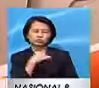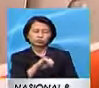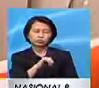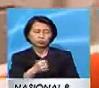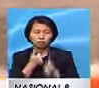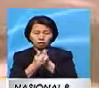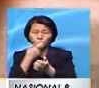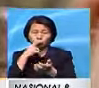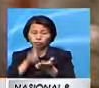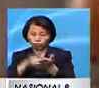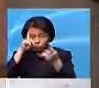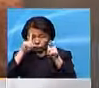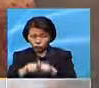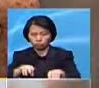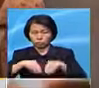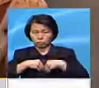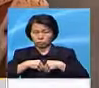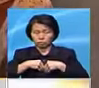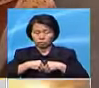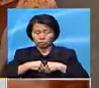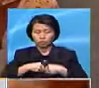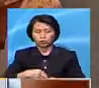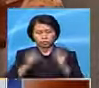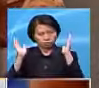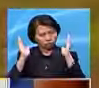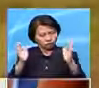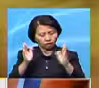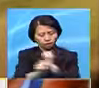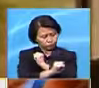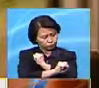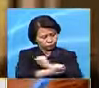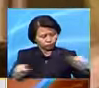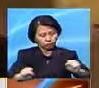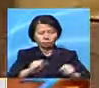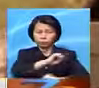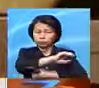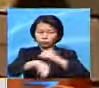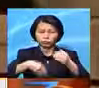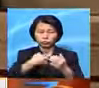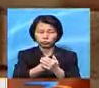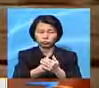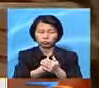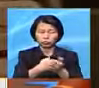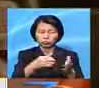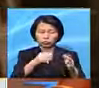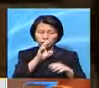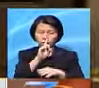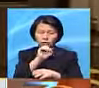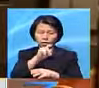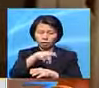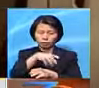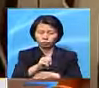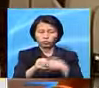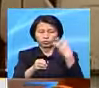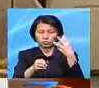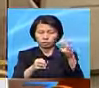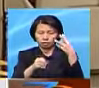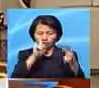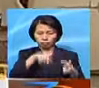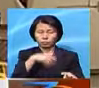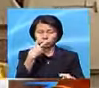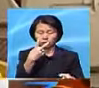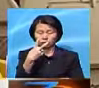berdasarkan surat setuju terima sst tempoh penyiapan untuk keseluruhan Depo adalah 16 julai